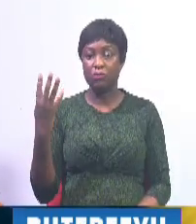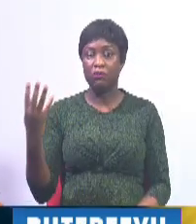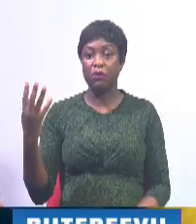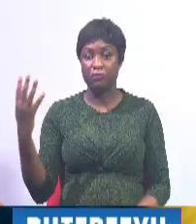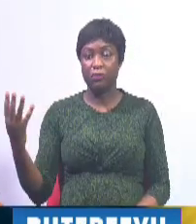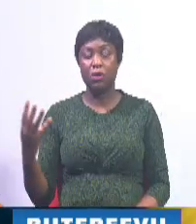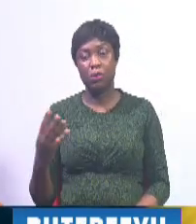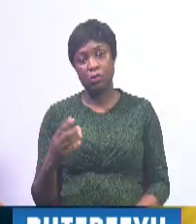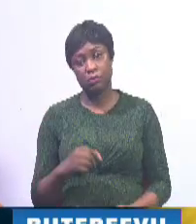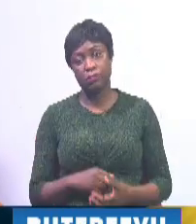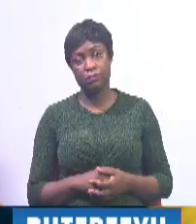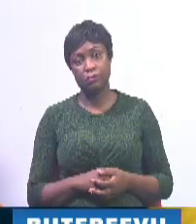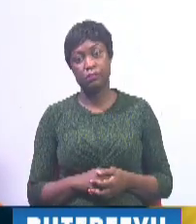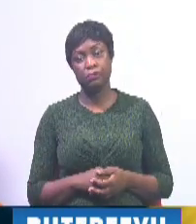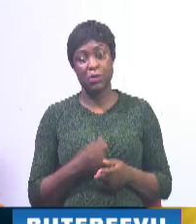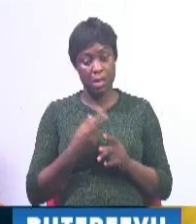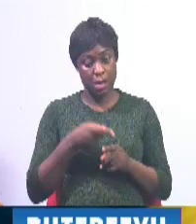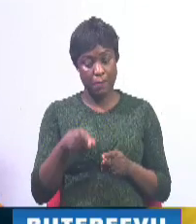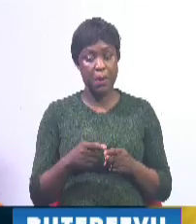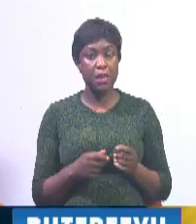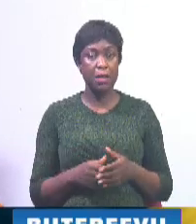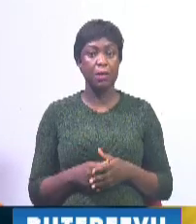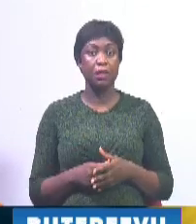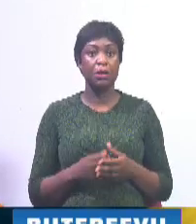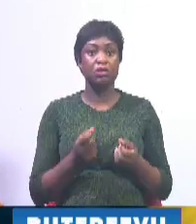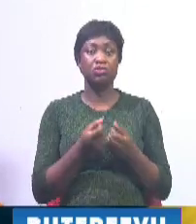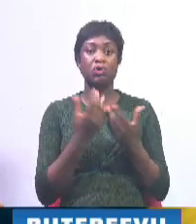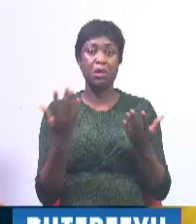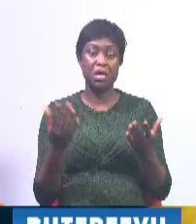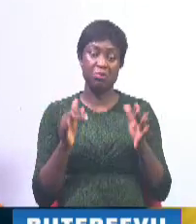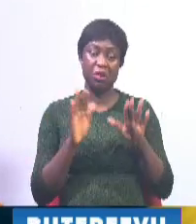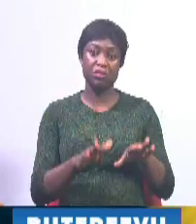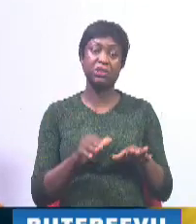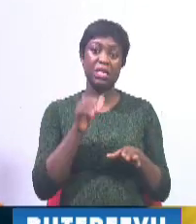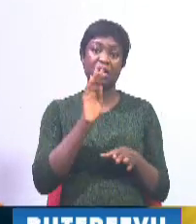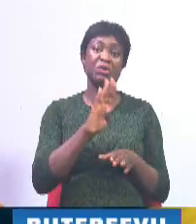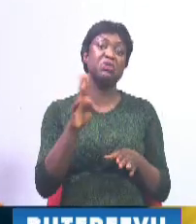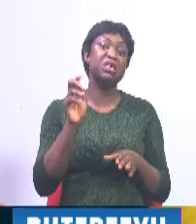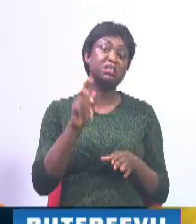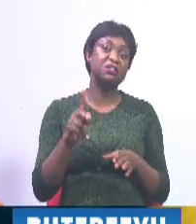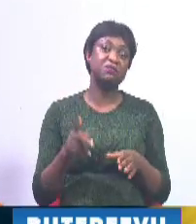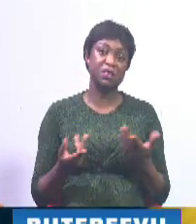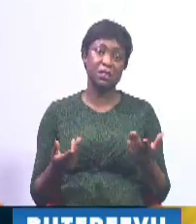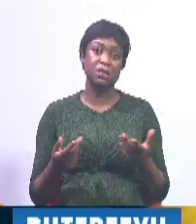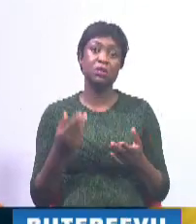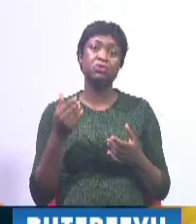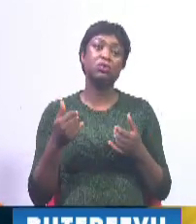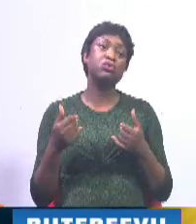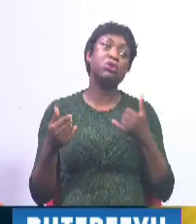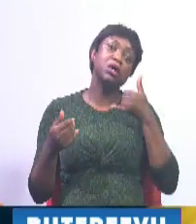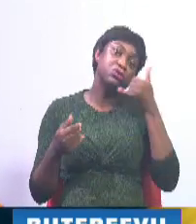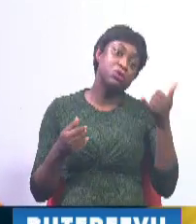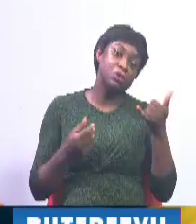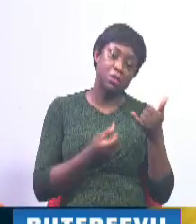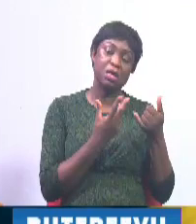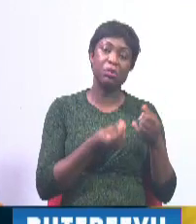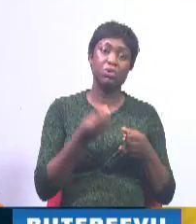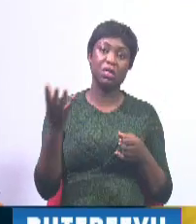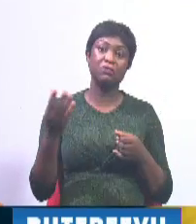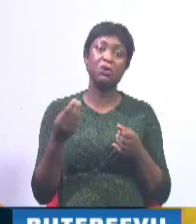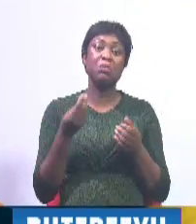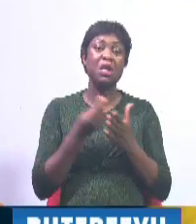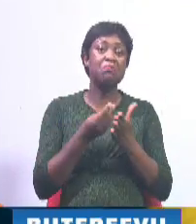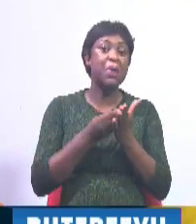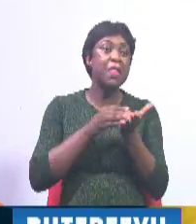0 8 0 0 2 2 3 egenda kusigala wano mu studio nti basobola okusigala nga bakuba wano era ne bagifuna. Naye bw'ogikubako eyo toteekamu na